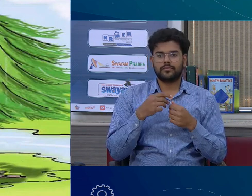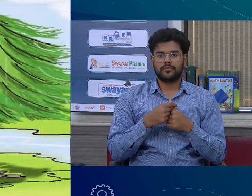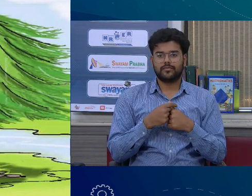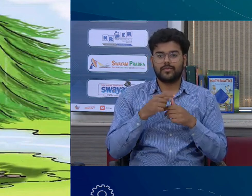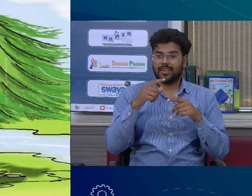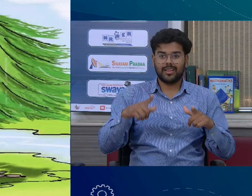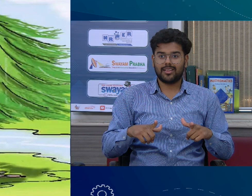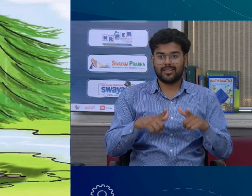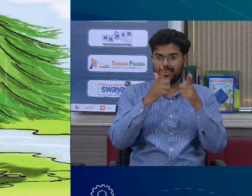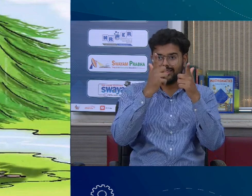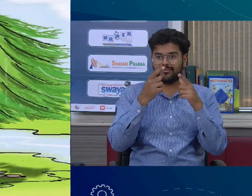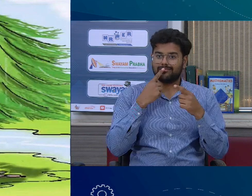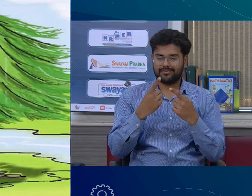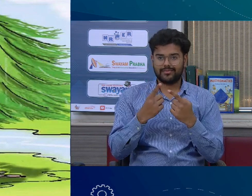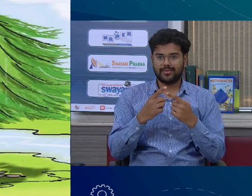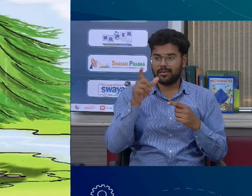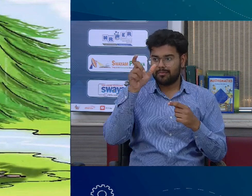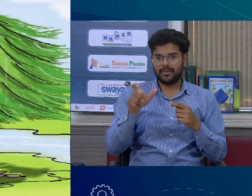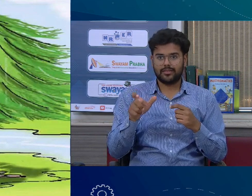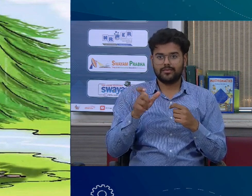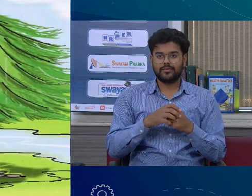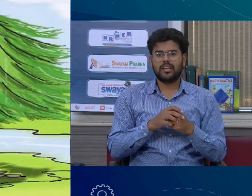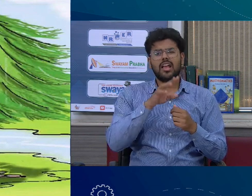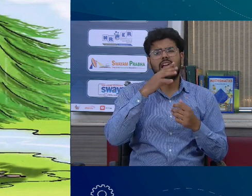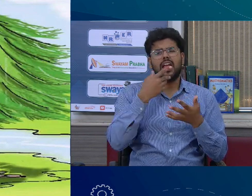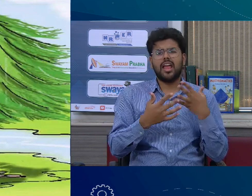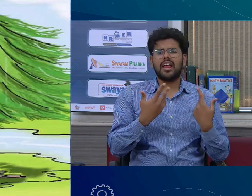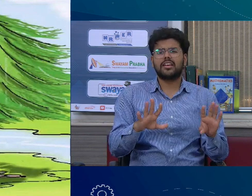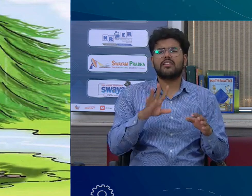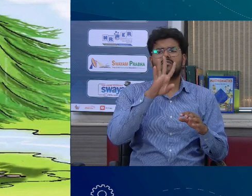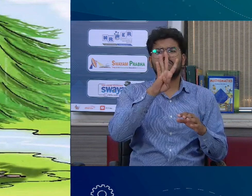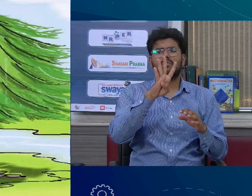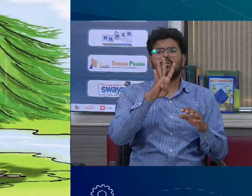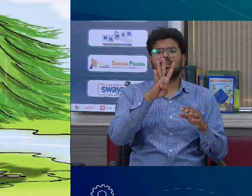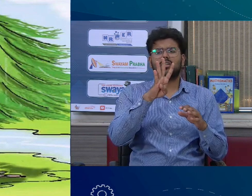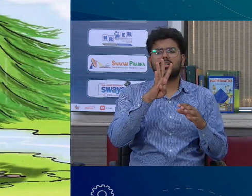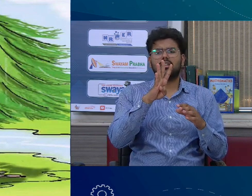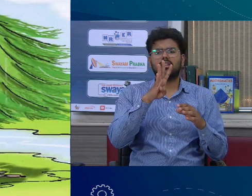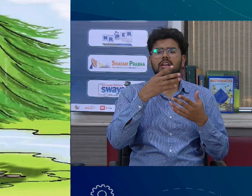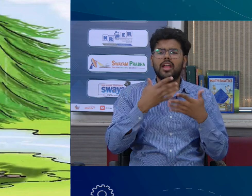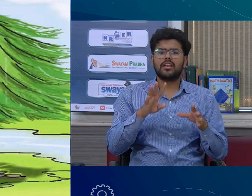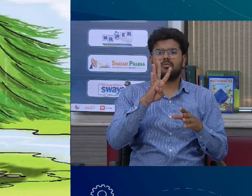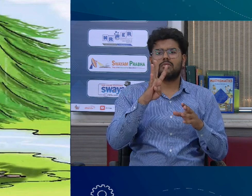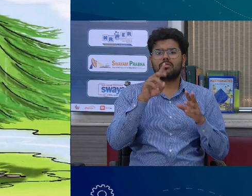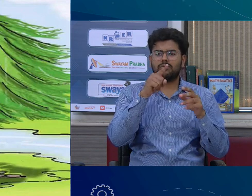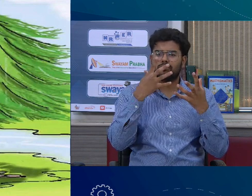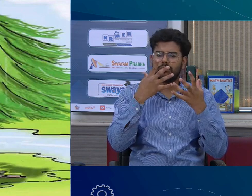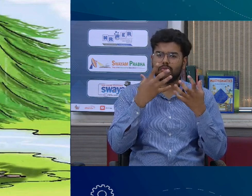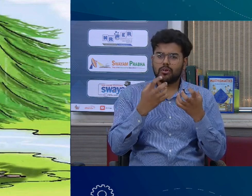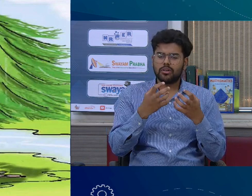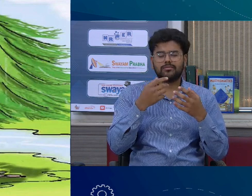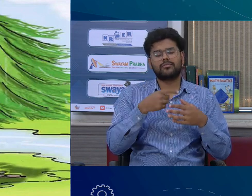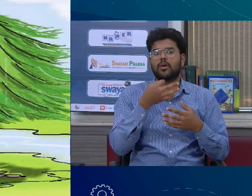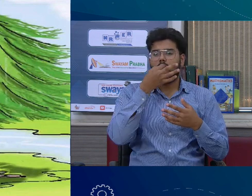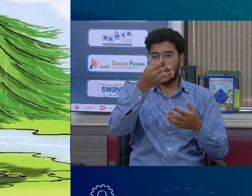कि तुमको जो भी चाहिए तुम मेरे से चार विश मांगो और मैं जादू से तुम्हें वो विश दिलवा दूंगा.